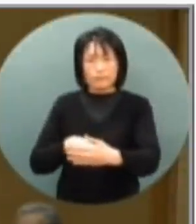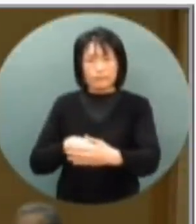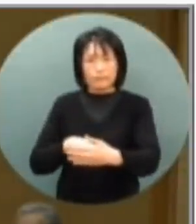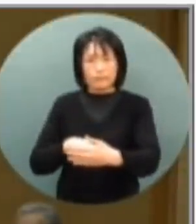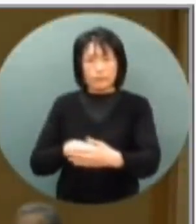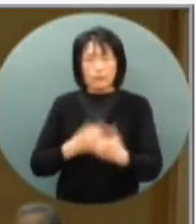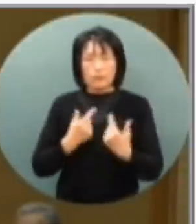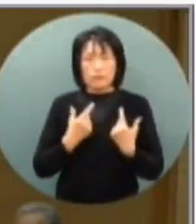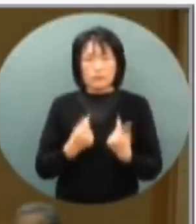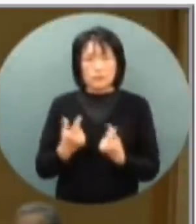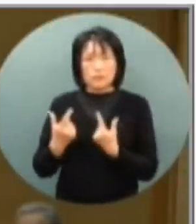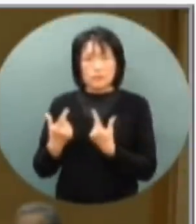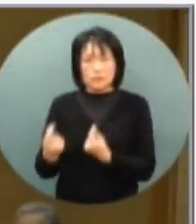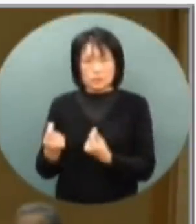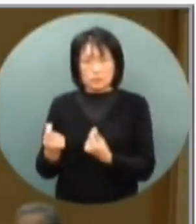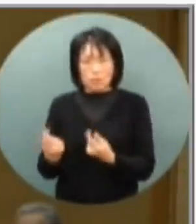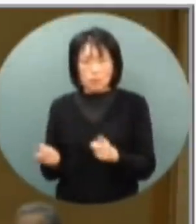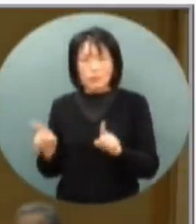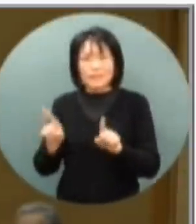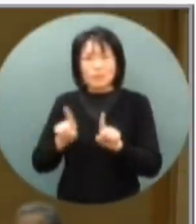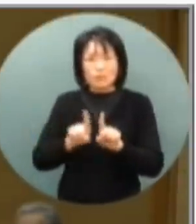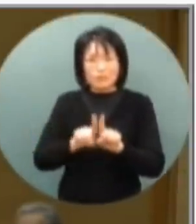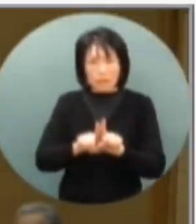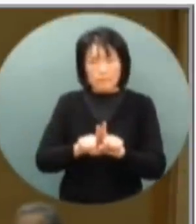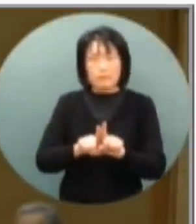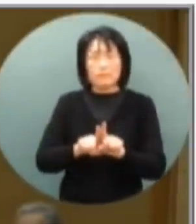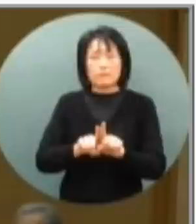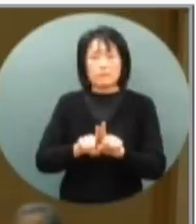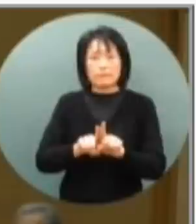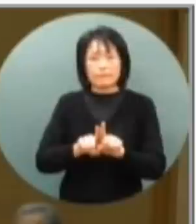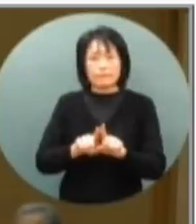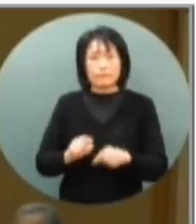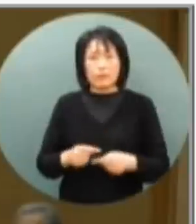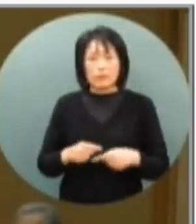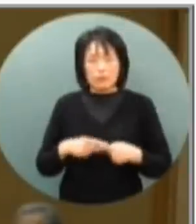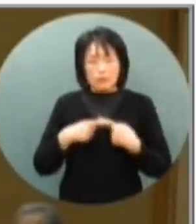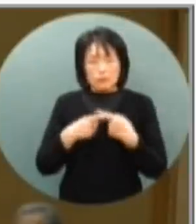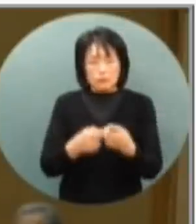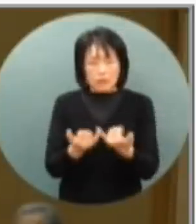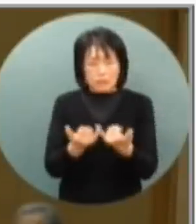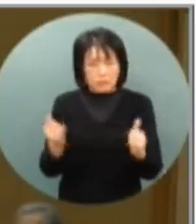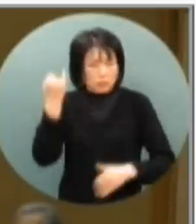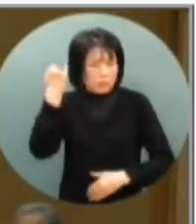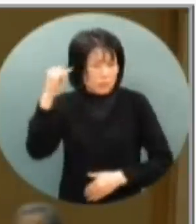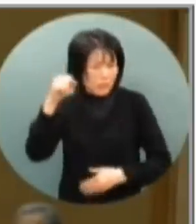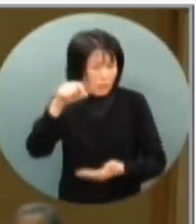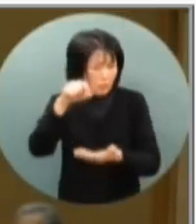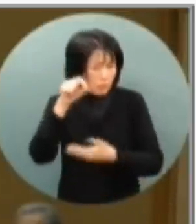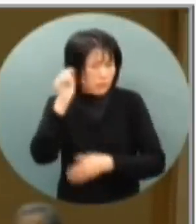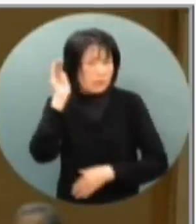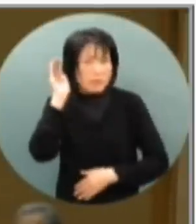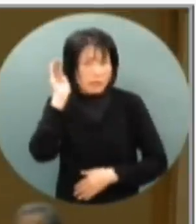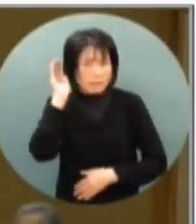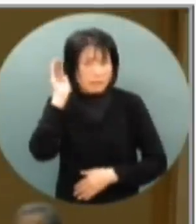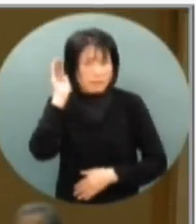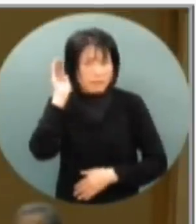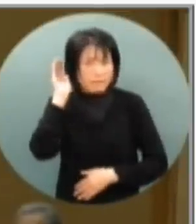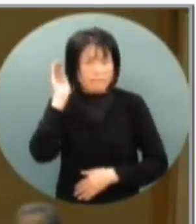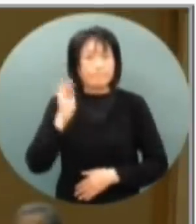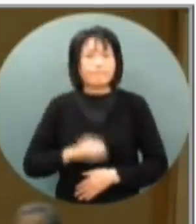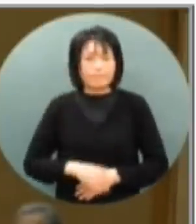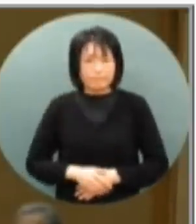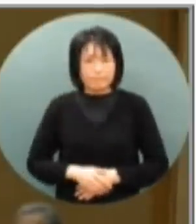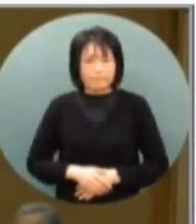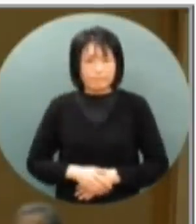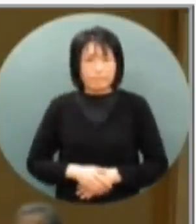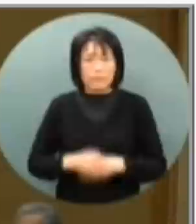しっかり寄り添って入園者の意見を聞きながら新たな展